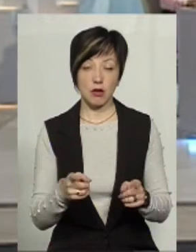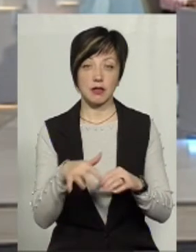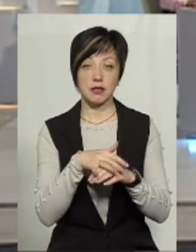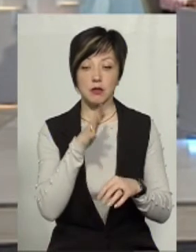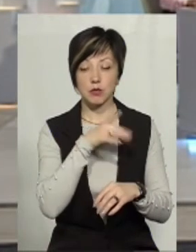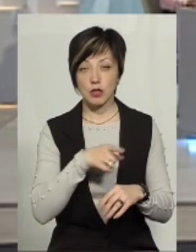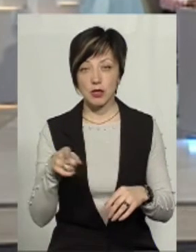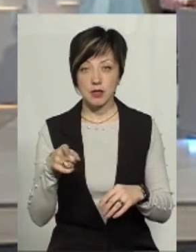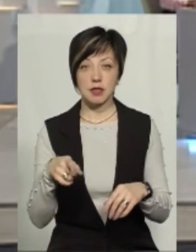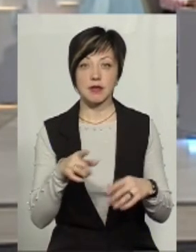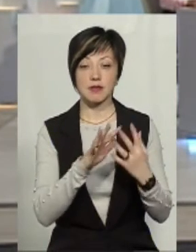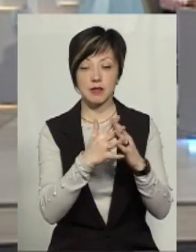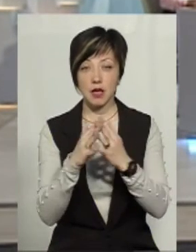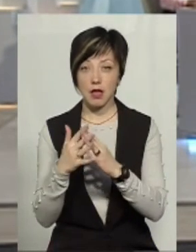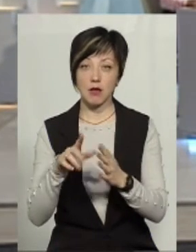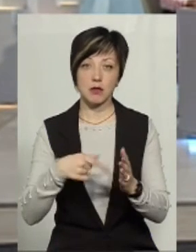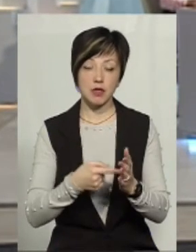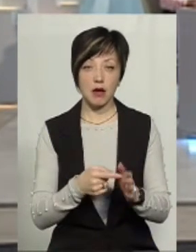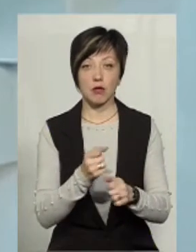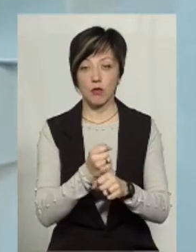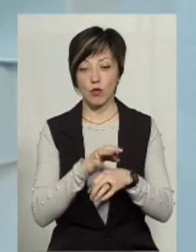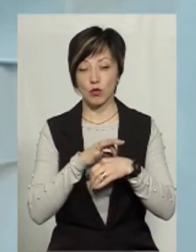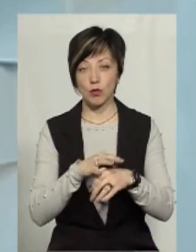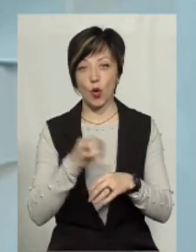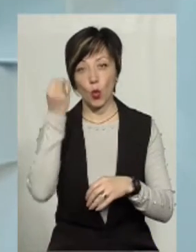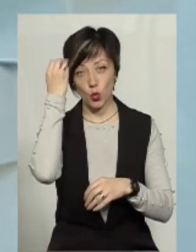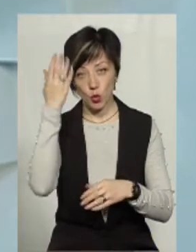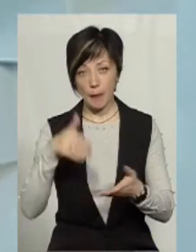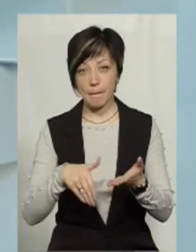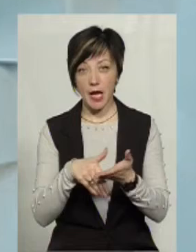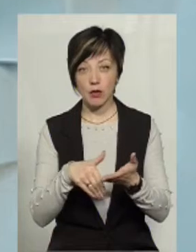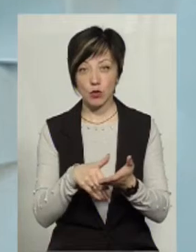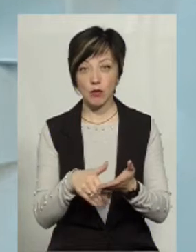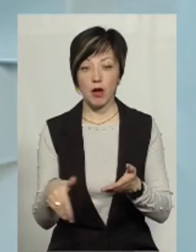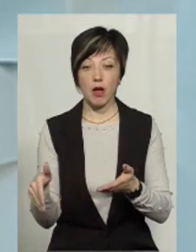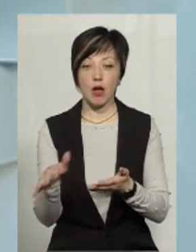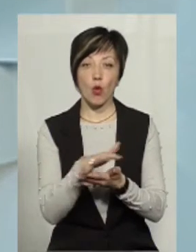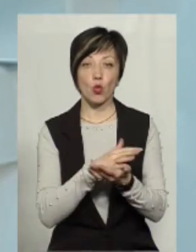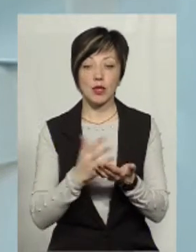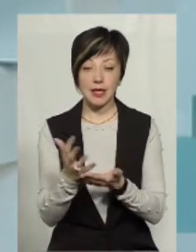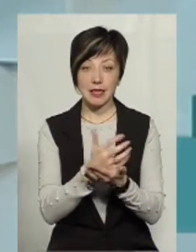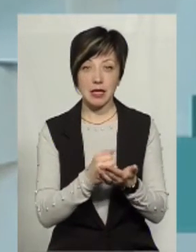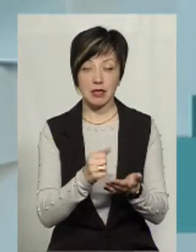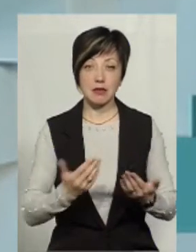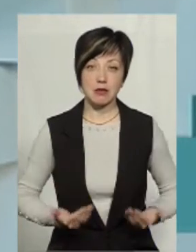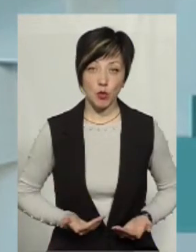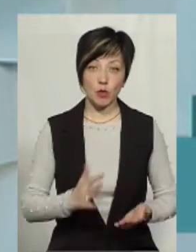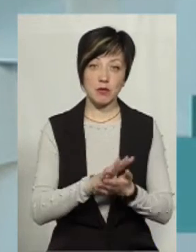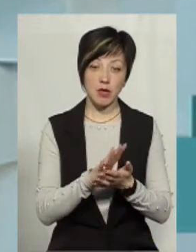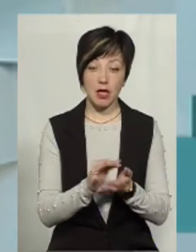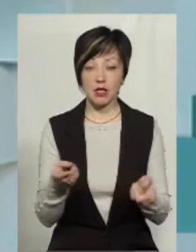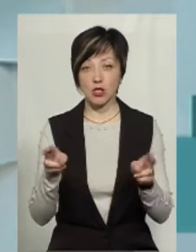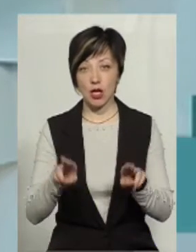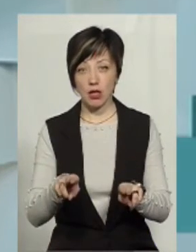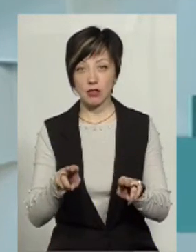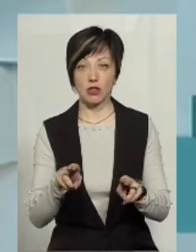ми під час відпрацювання населених пунктів проводимо роботу щодо цивілізованих методів утилізації як і побутового сміття, так і сухих залишків, як вже